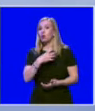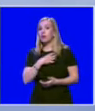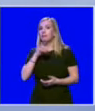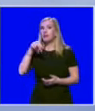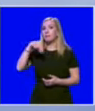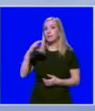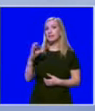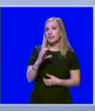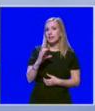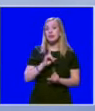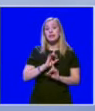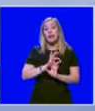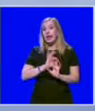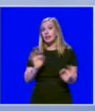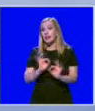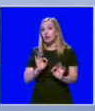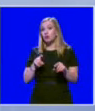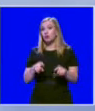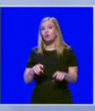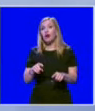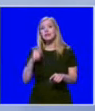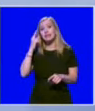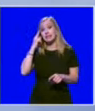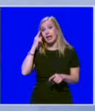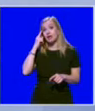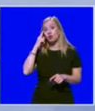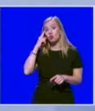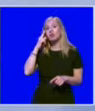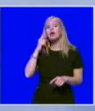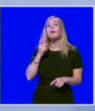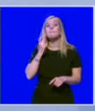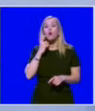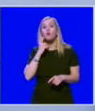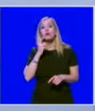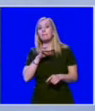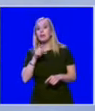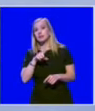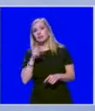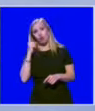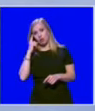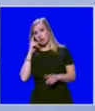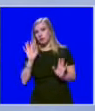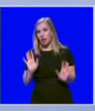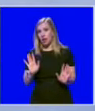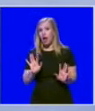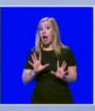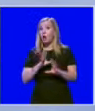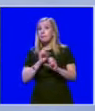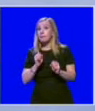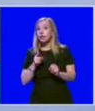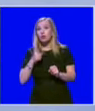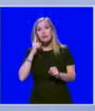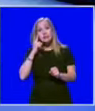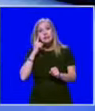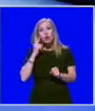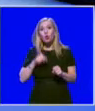Неясно единствено дали това е съзнанието на господин Бойко Борисов или без негово знание. Ако е без негово знание, от тук